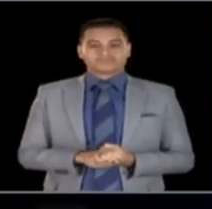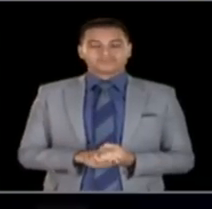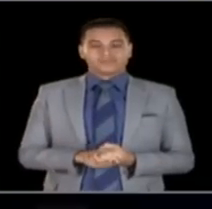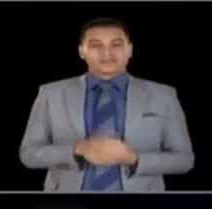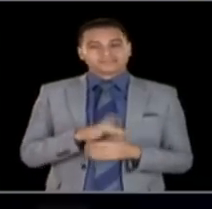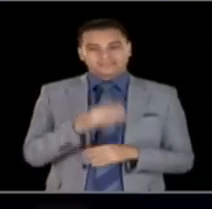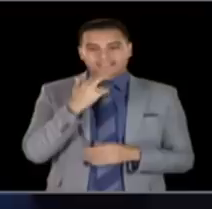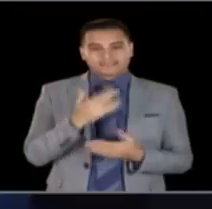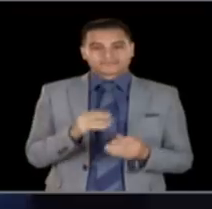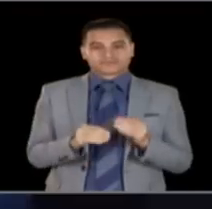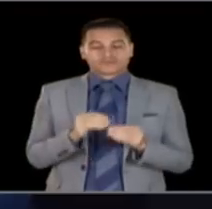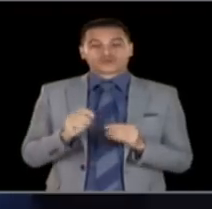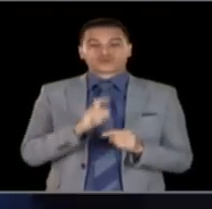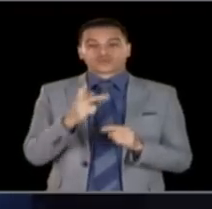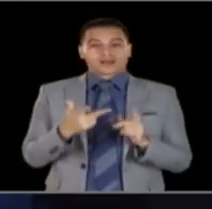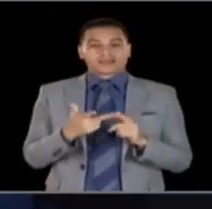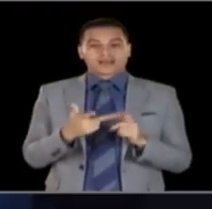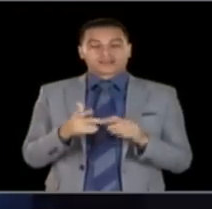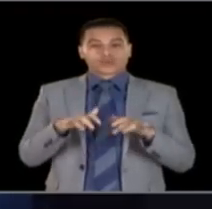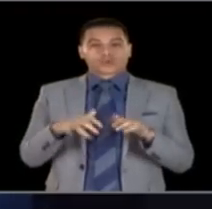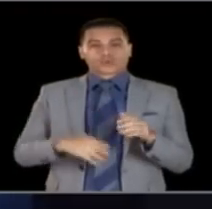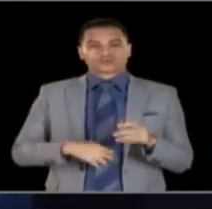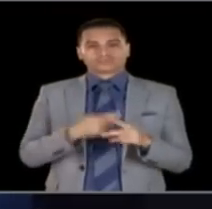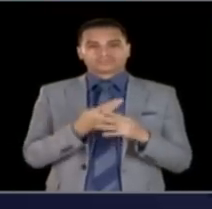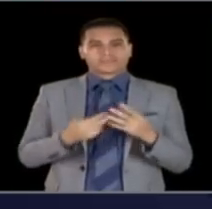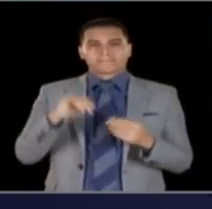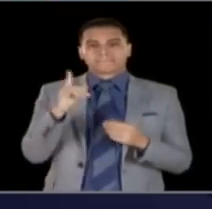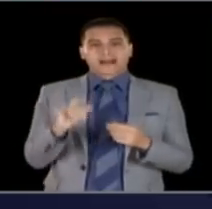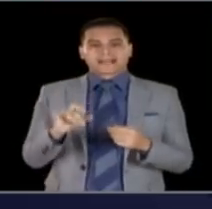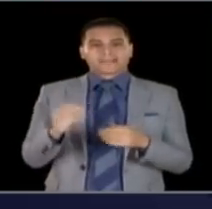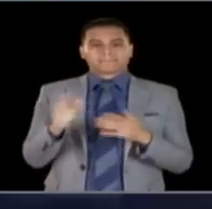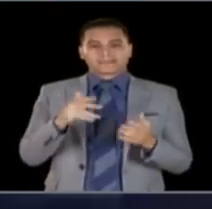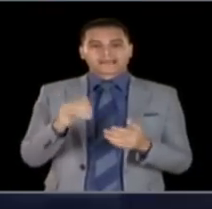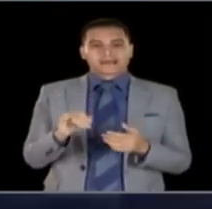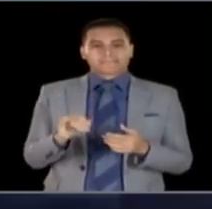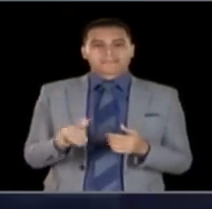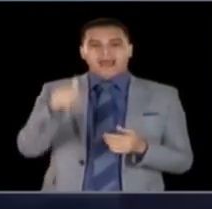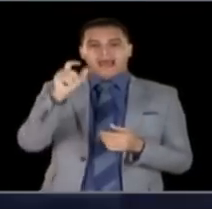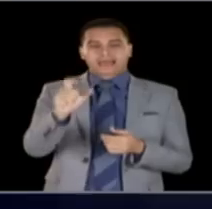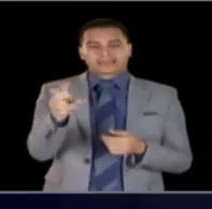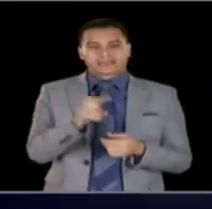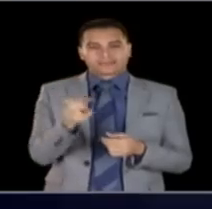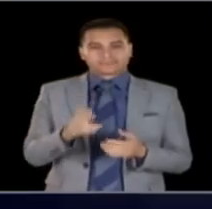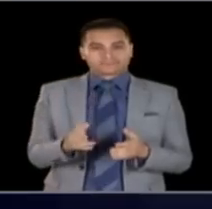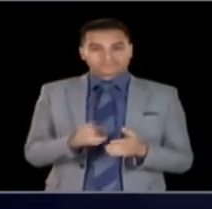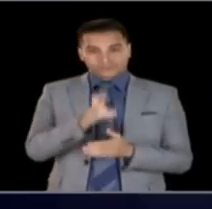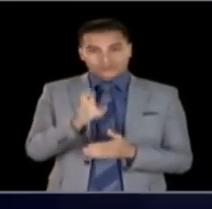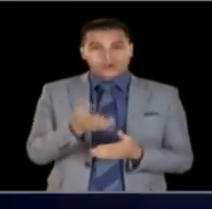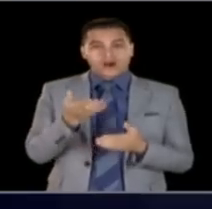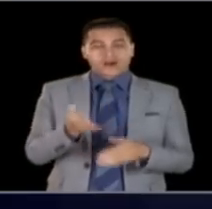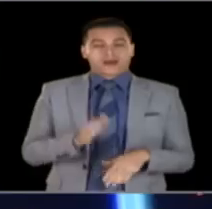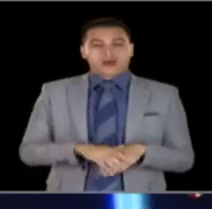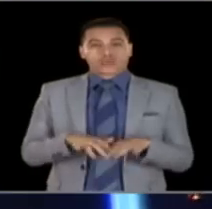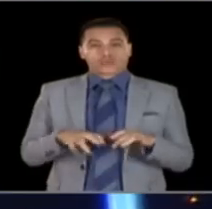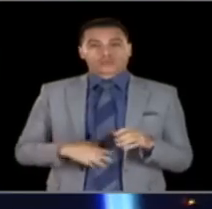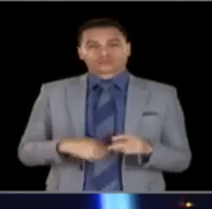لك يا يوسف. السؤال الثالث في التكنولوجيا، مريم وإيمان، إيمان ومريم، تكنولوجيا.